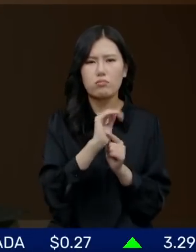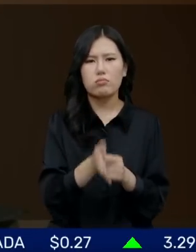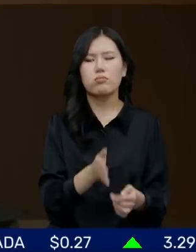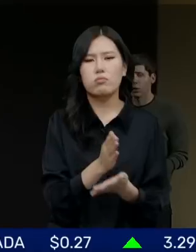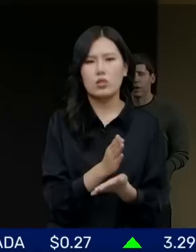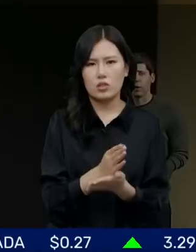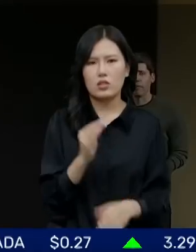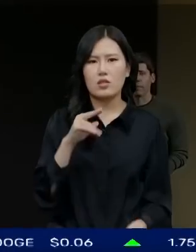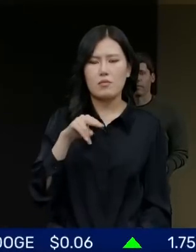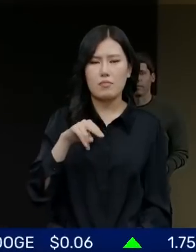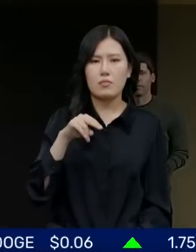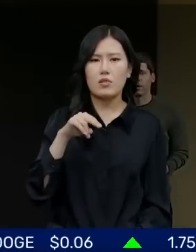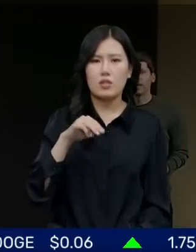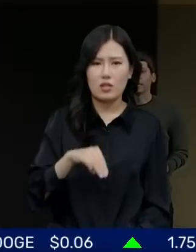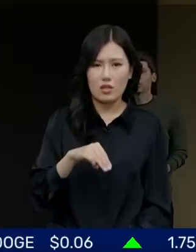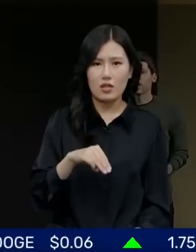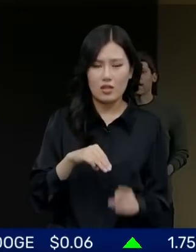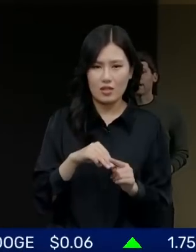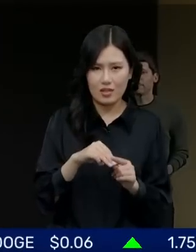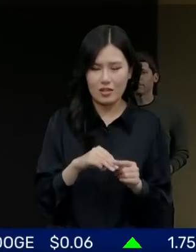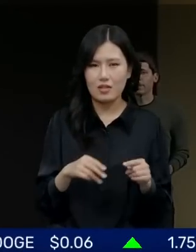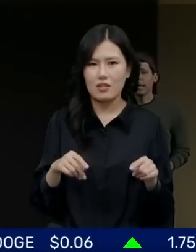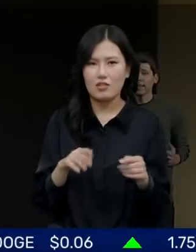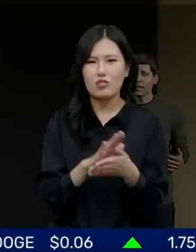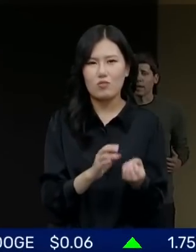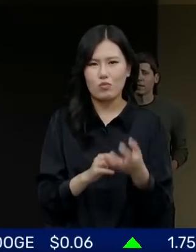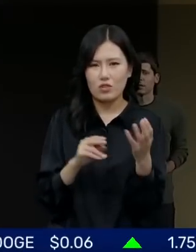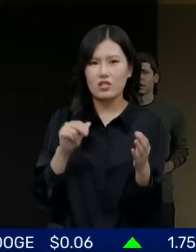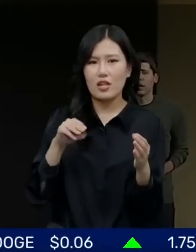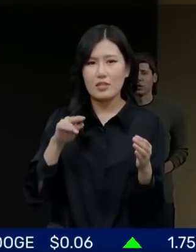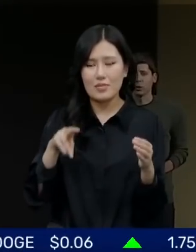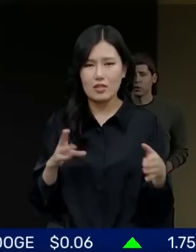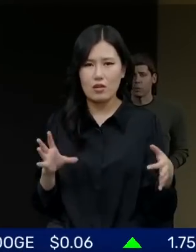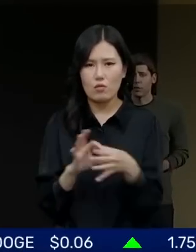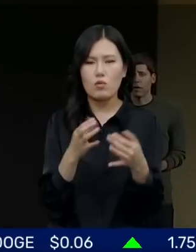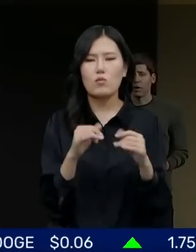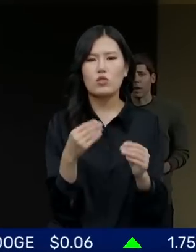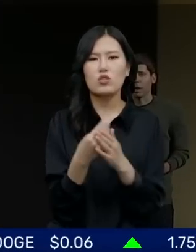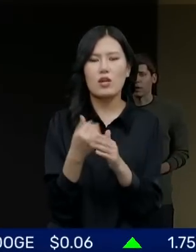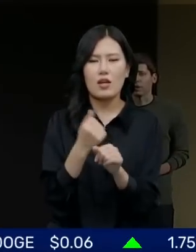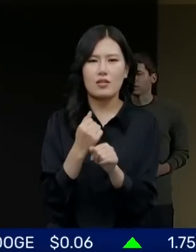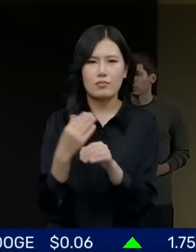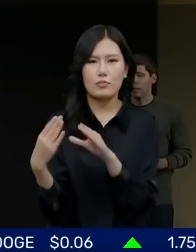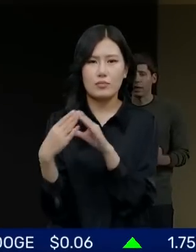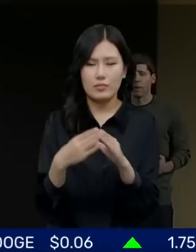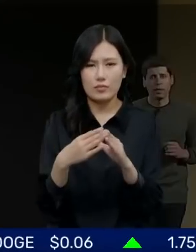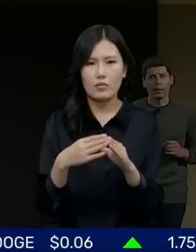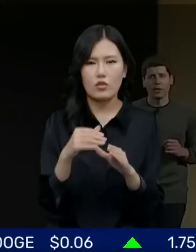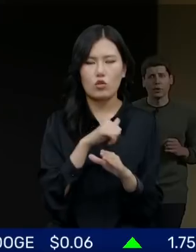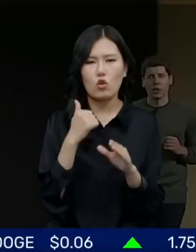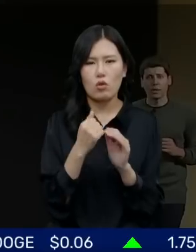байгаа бүтээгдэхүүнүүдийг ChatGPT дээрээс давхар ашиглах боломжтой болж байгаа юм. Жишээ нь ажлын даалгавруудыг автоматжуулагч